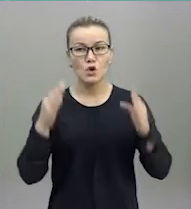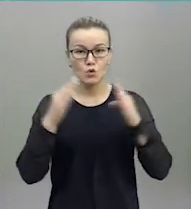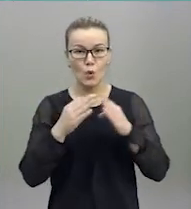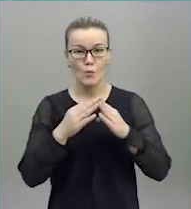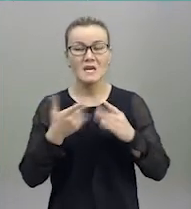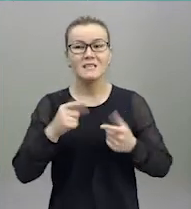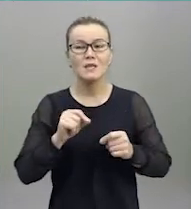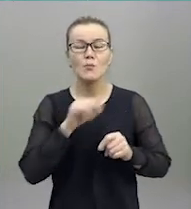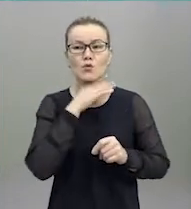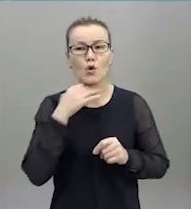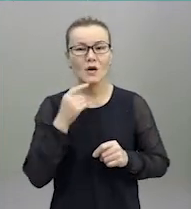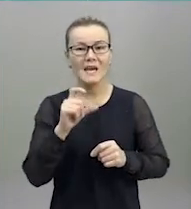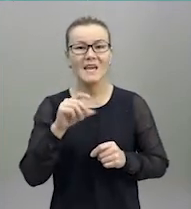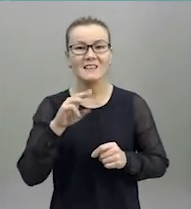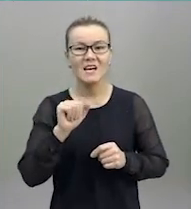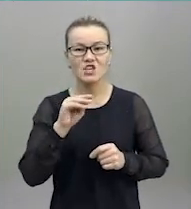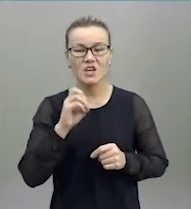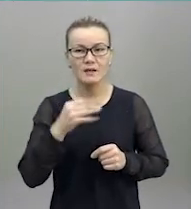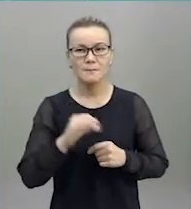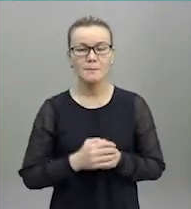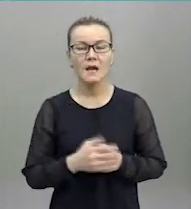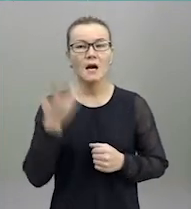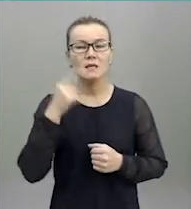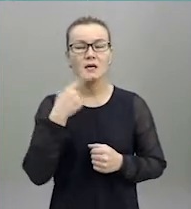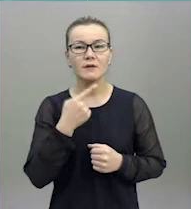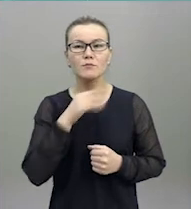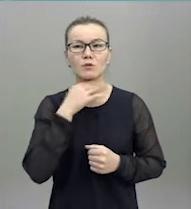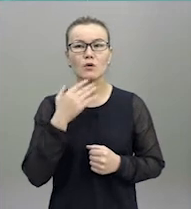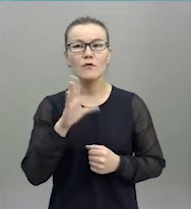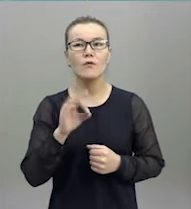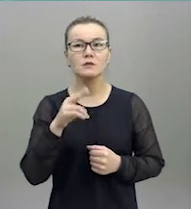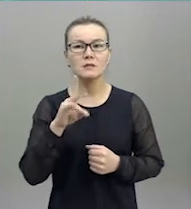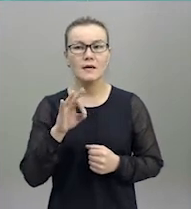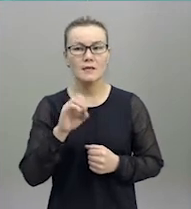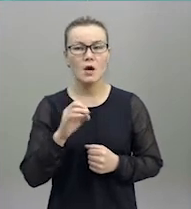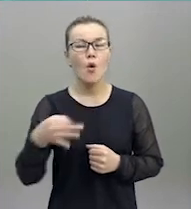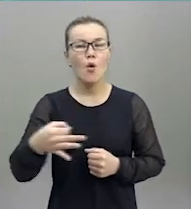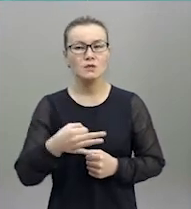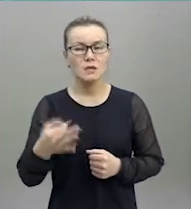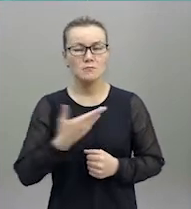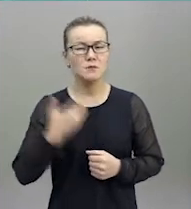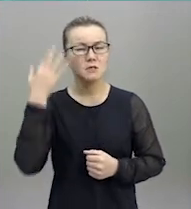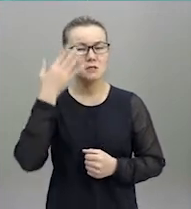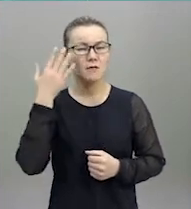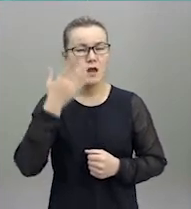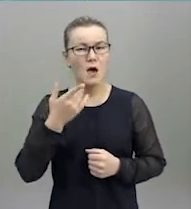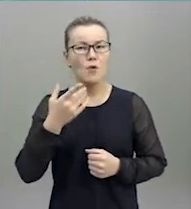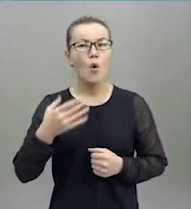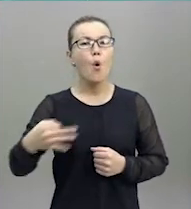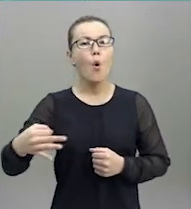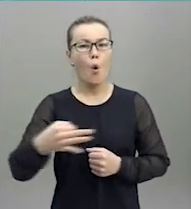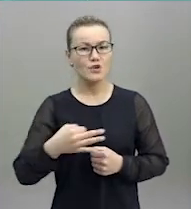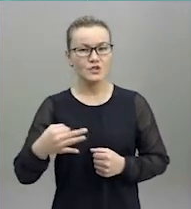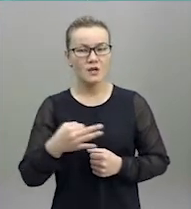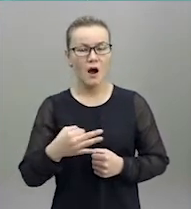где много этажей когда мы говорим на голодное озера мы представляем озеро да